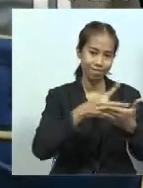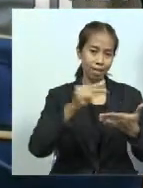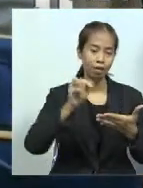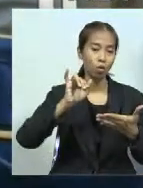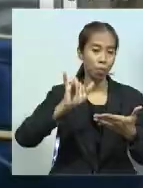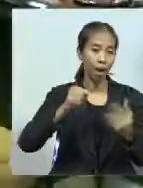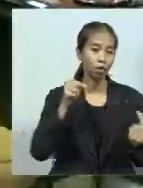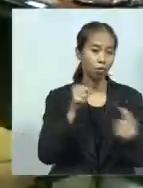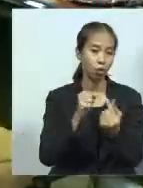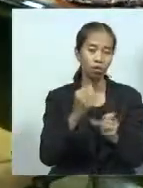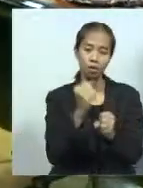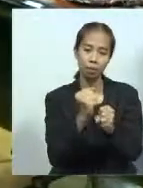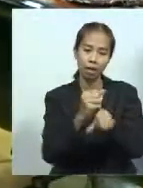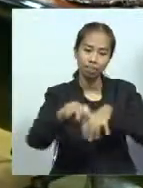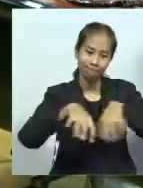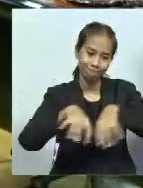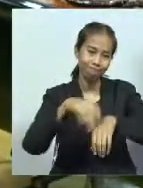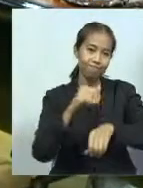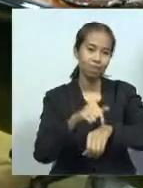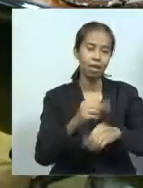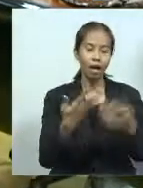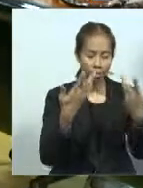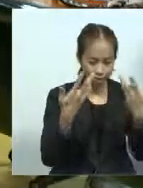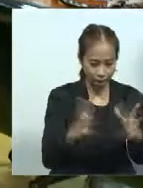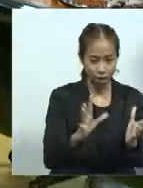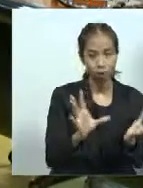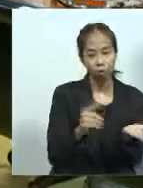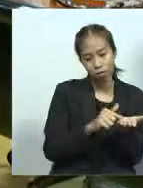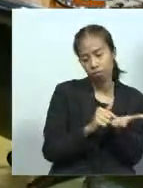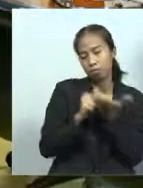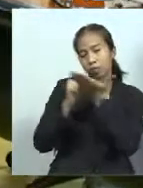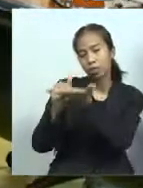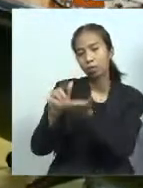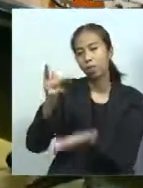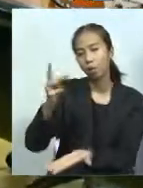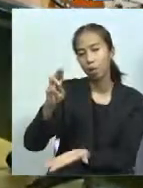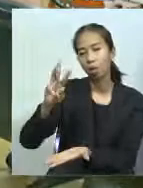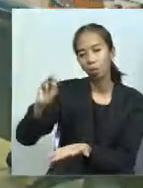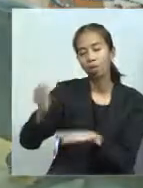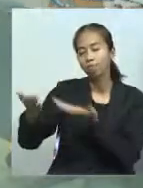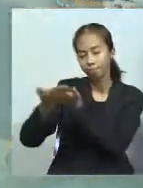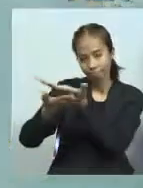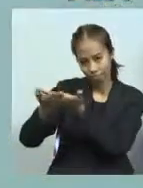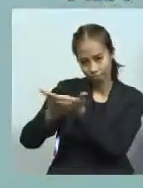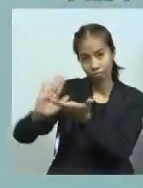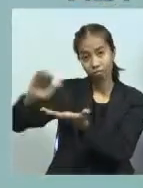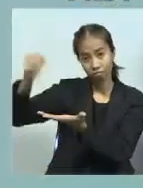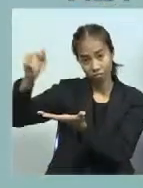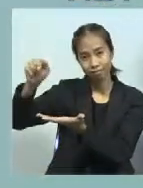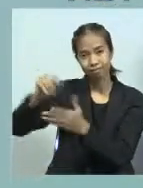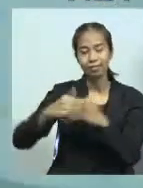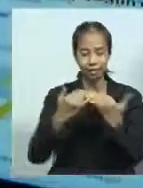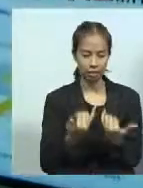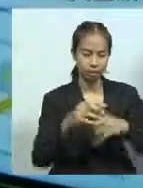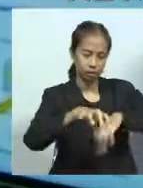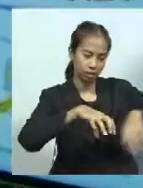ารจัดการการทำงานของคนต่างด้าวเพื่อเสนอคณะรัฐมนตรีพิจารณาต่อไปการจัดระเบียบแรงงานต่างด้า